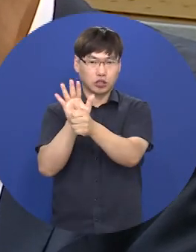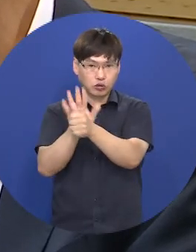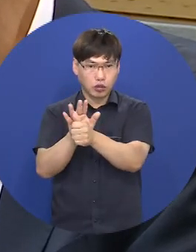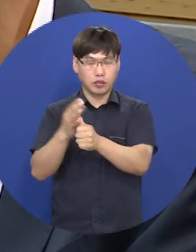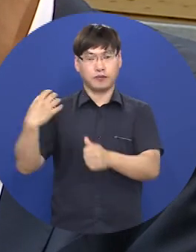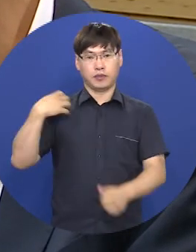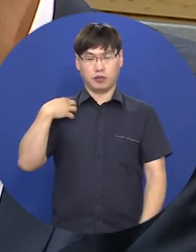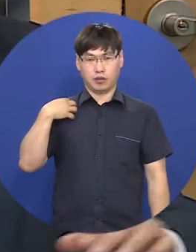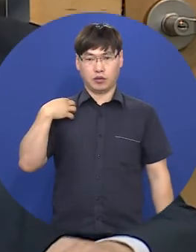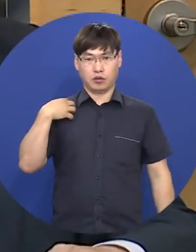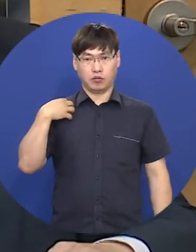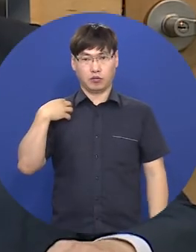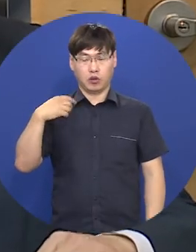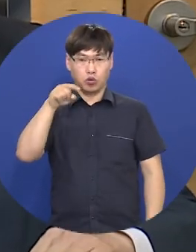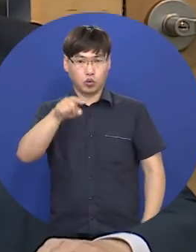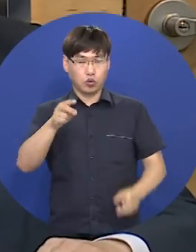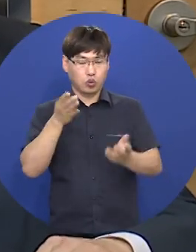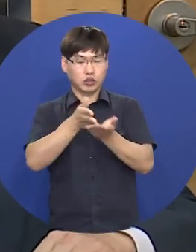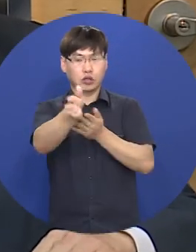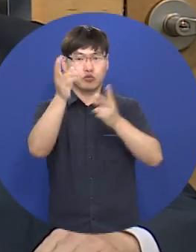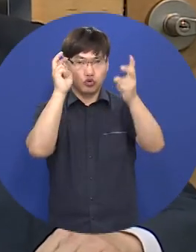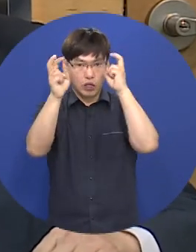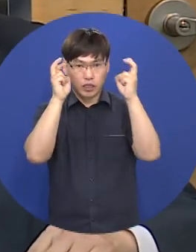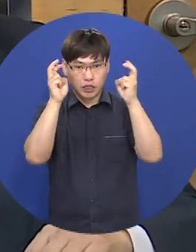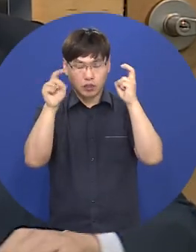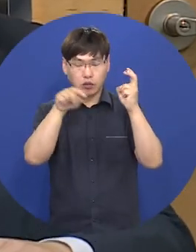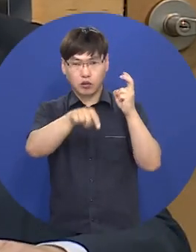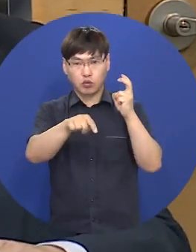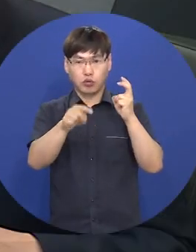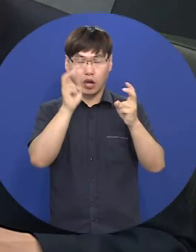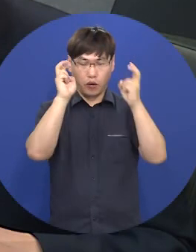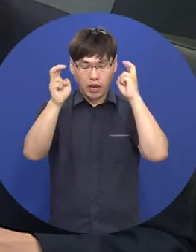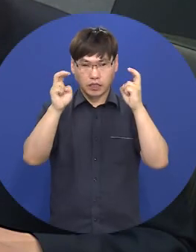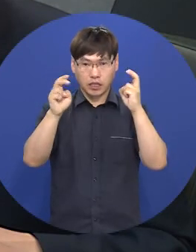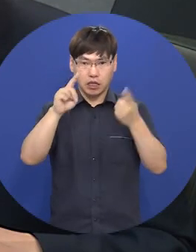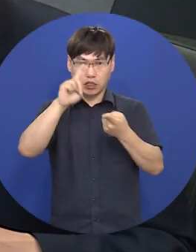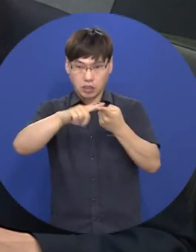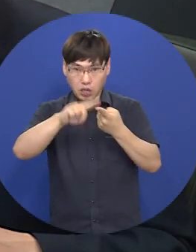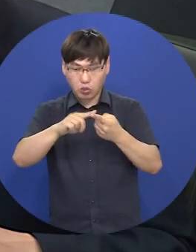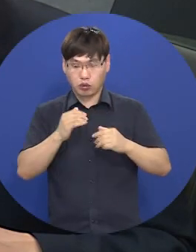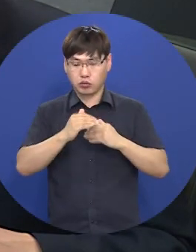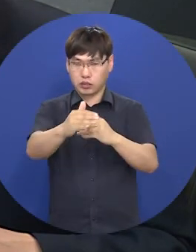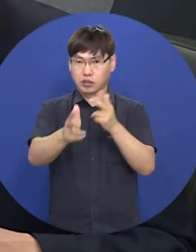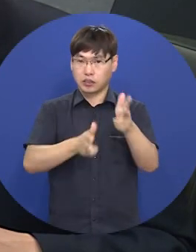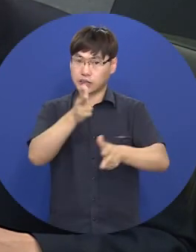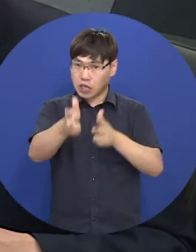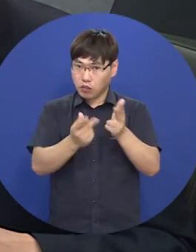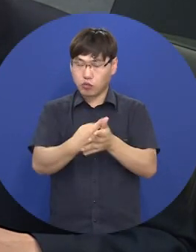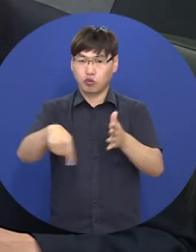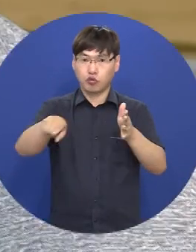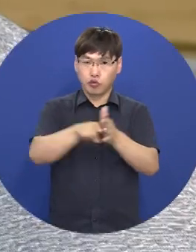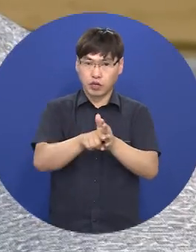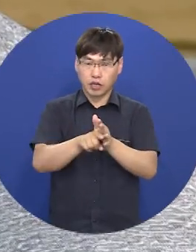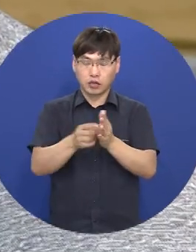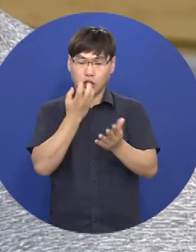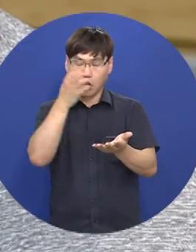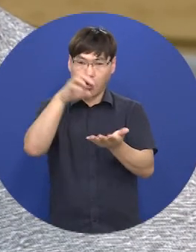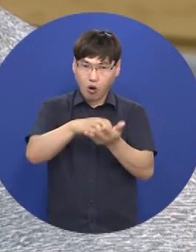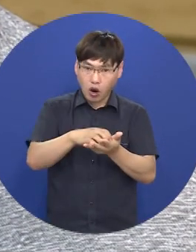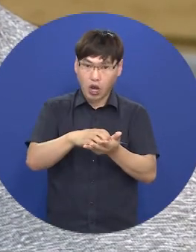및 관리를 맡게 되며 UVC와 JNY에서는 각사의 역량과 경험을 바탕으로 사업 개발 및